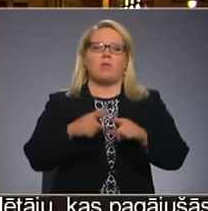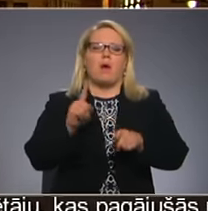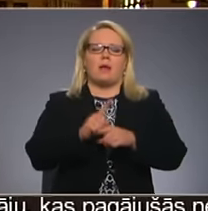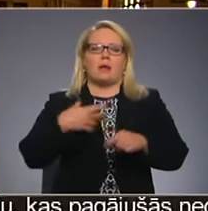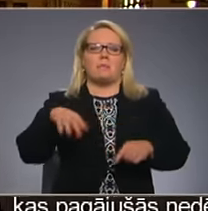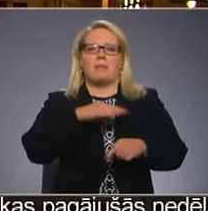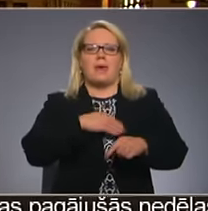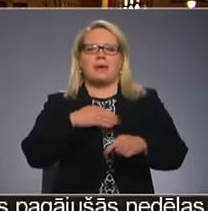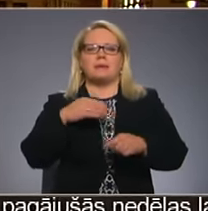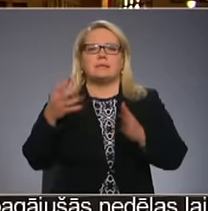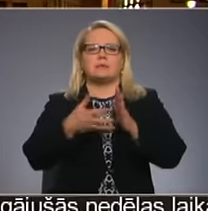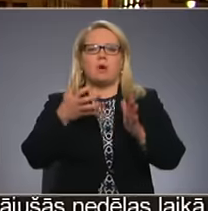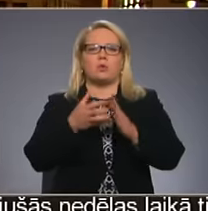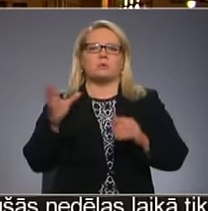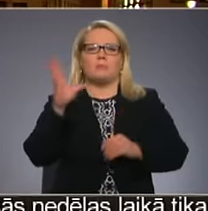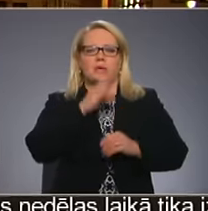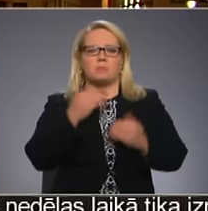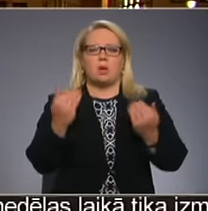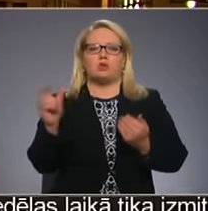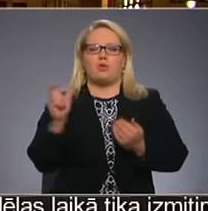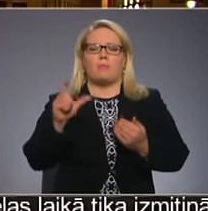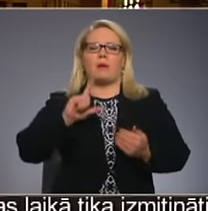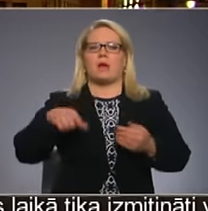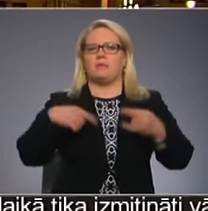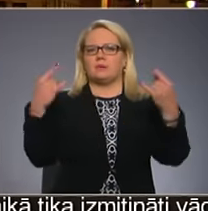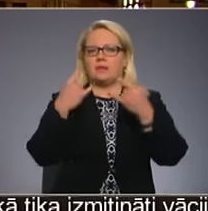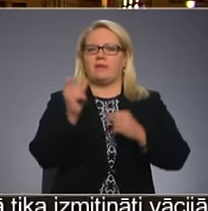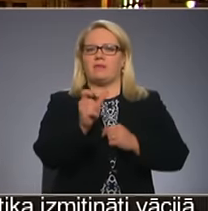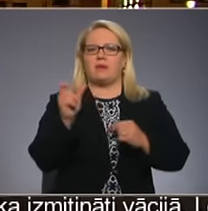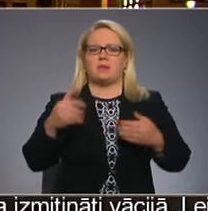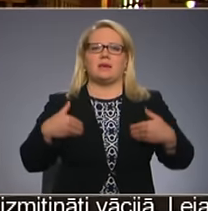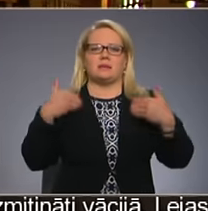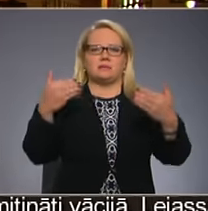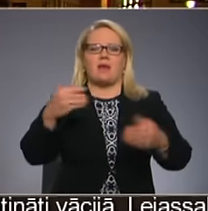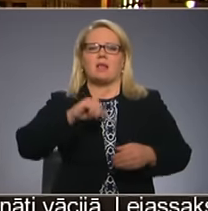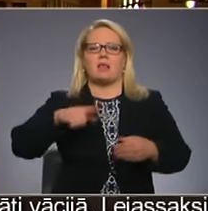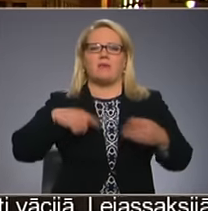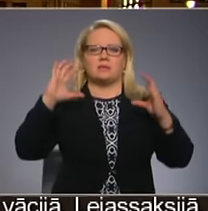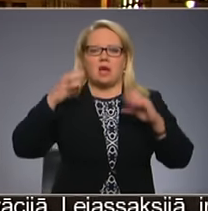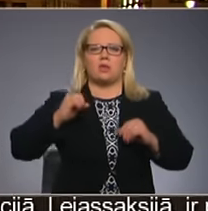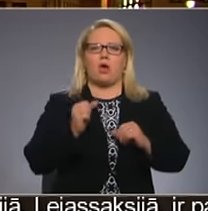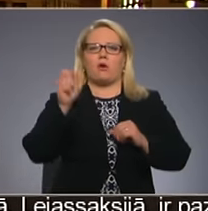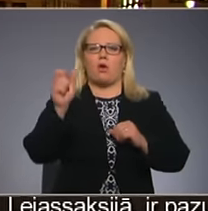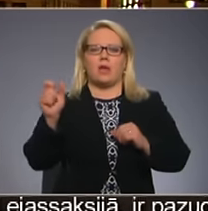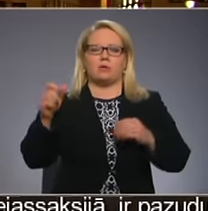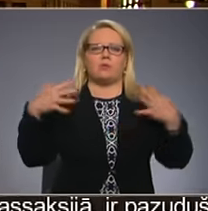mēs izmantosim iespēju jau šobrīd arī Latvijas televīzijas vārdām izsveikt Latvijas radio kolēģus 90. Jubilejā. Laura.